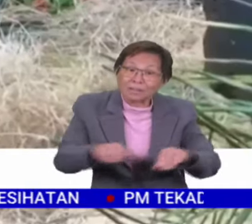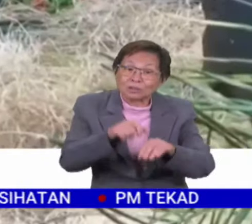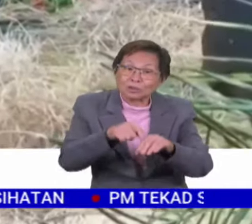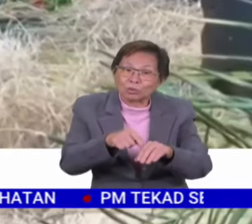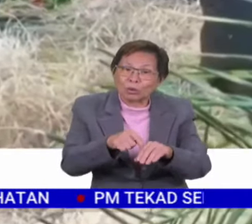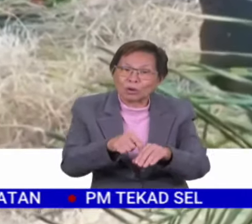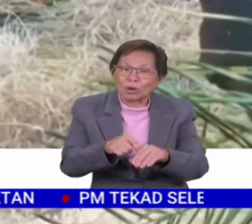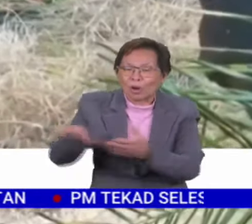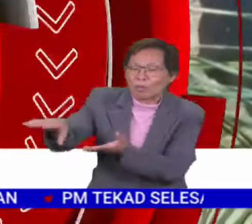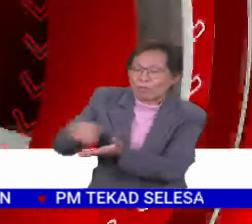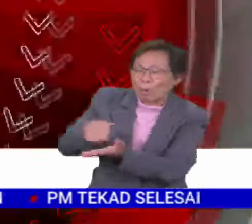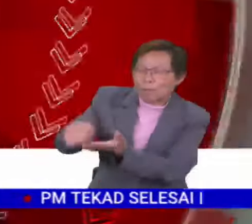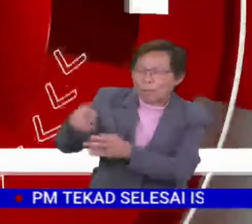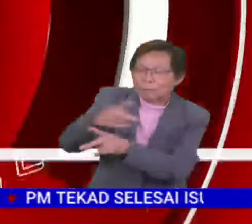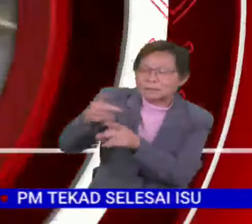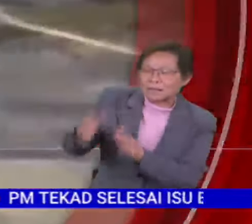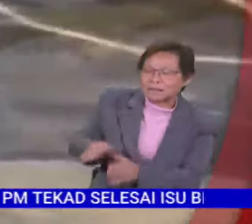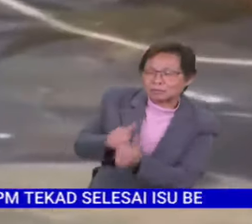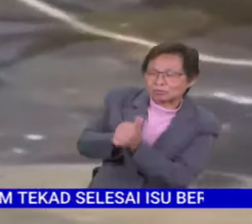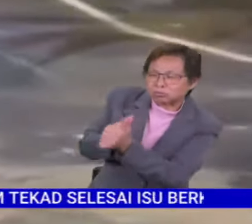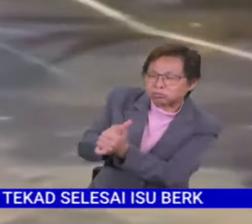dikatakan meniru aksi penjaganya.